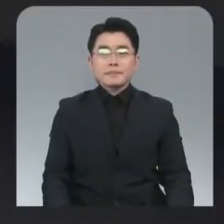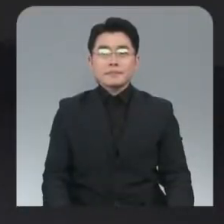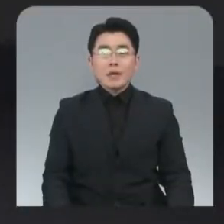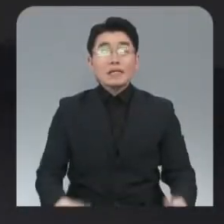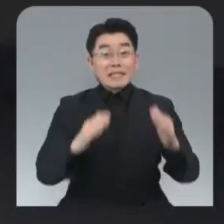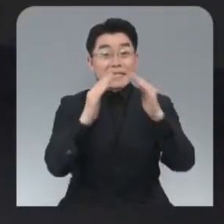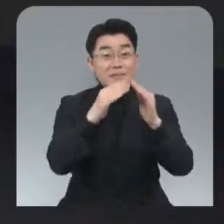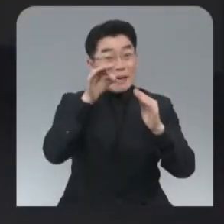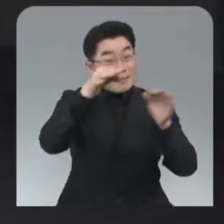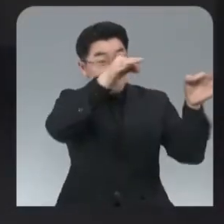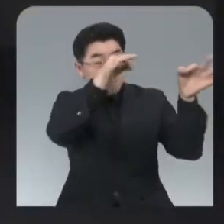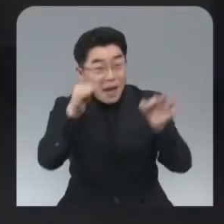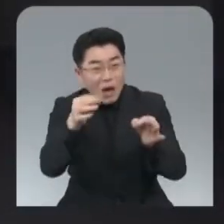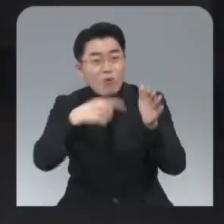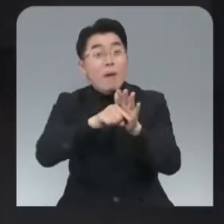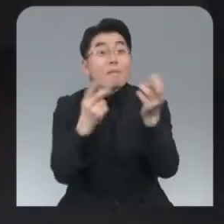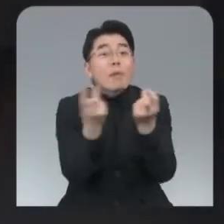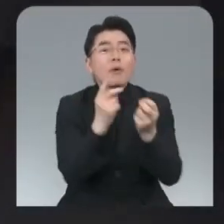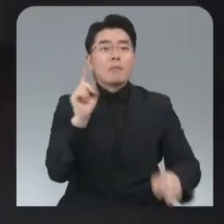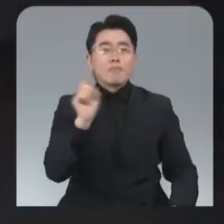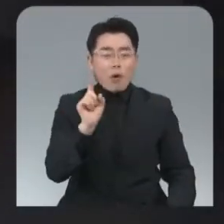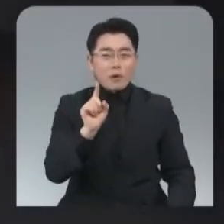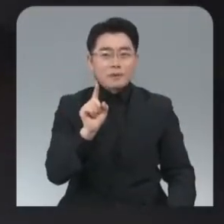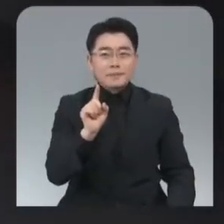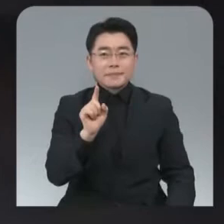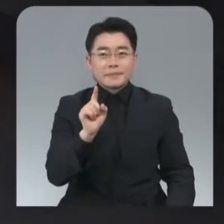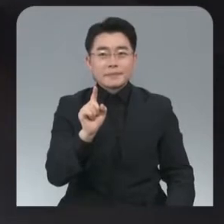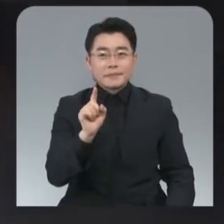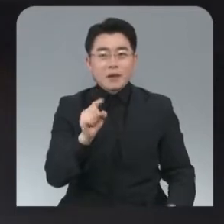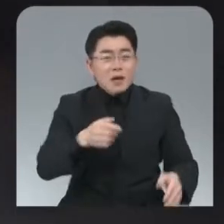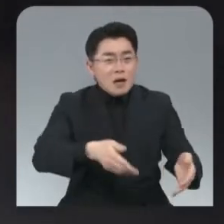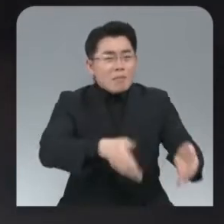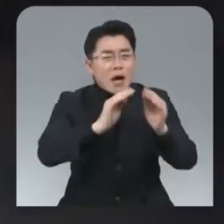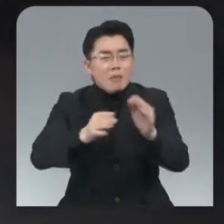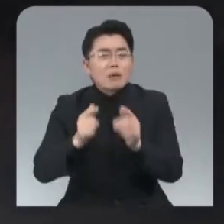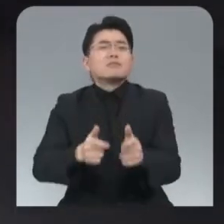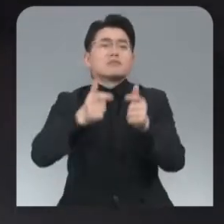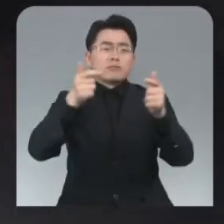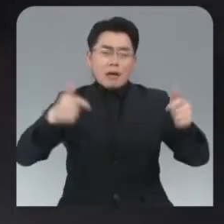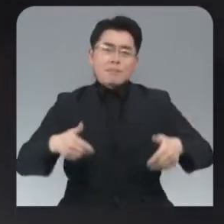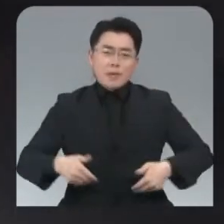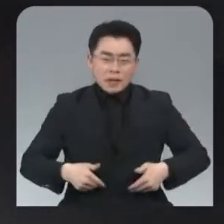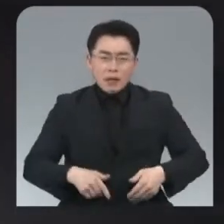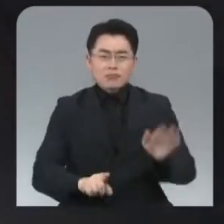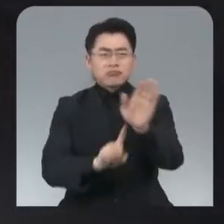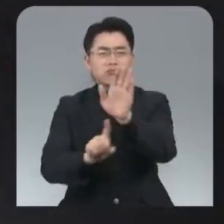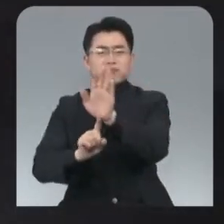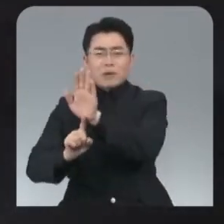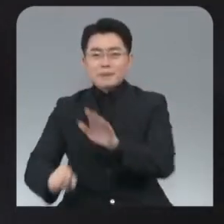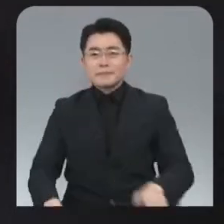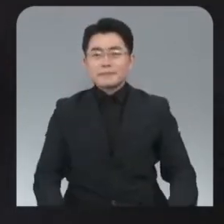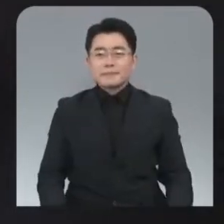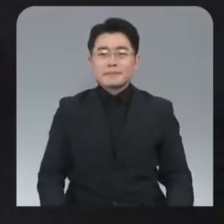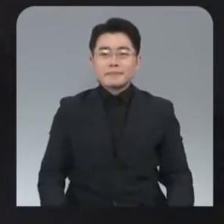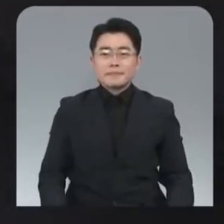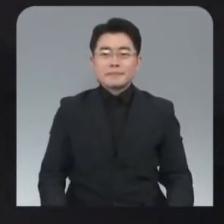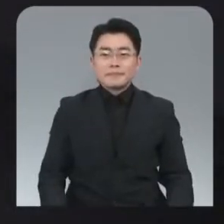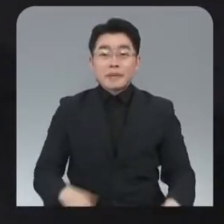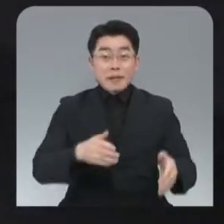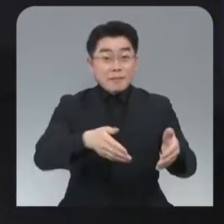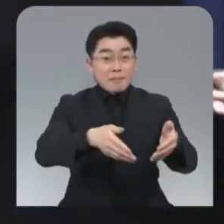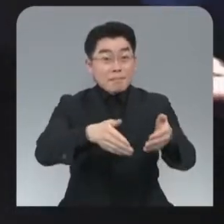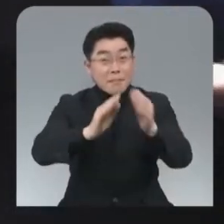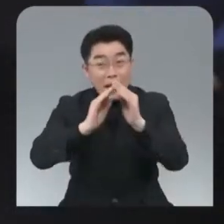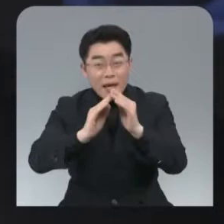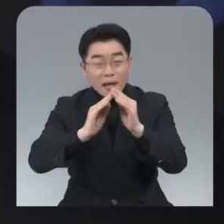집값 안정을 위한 방법으로 대부분 후보 공급 확대에 방향을 뒀습니다. KBS의 부동산